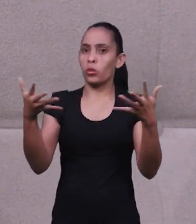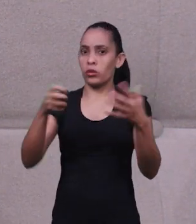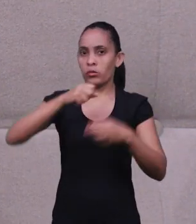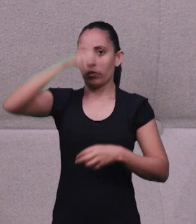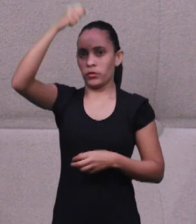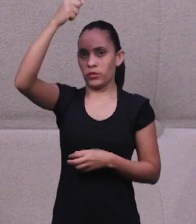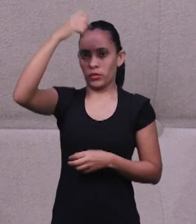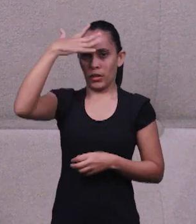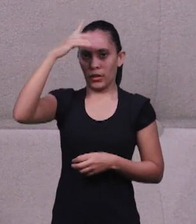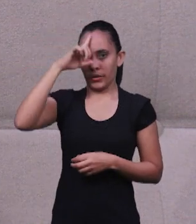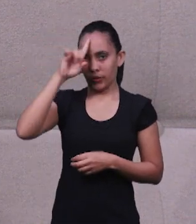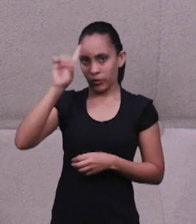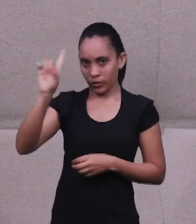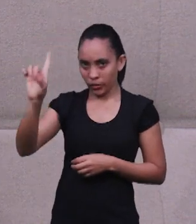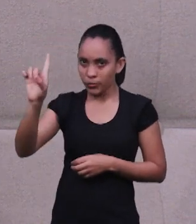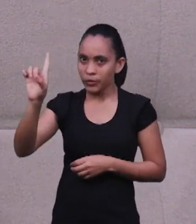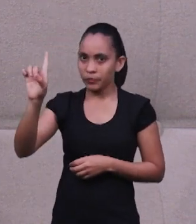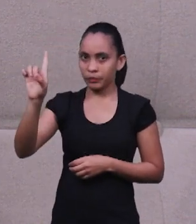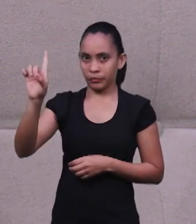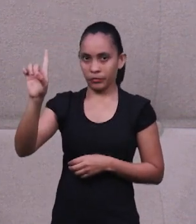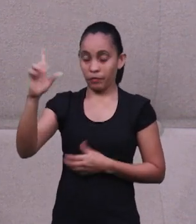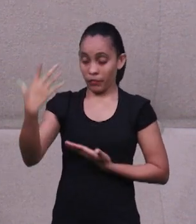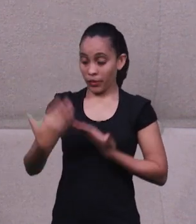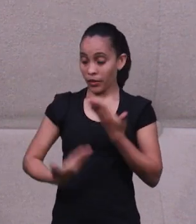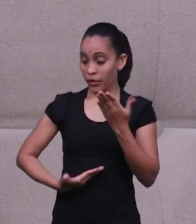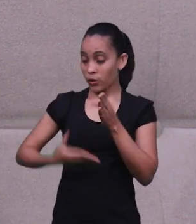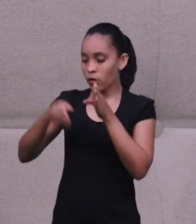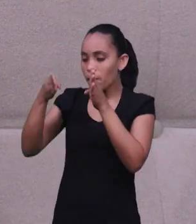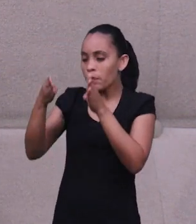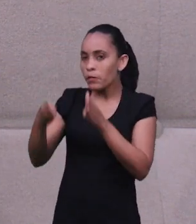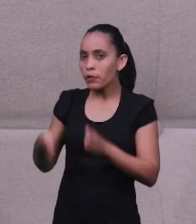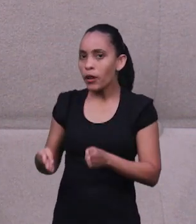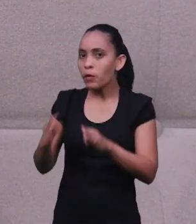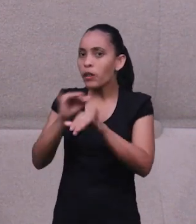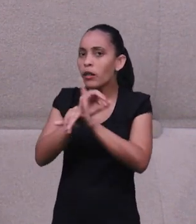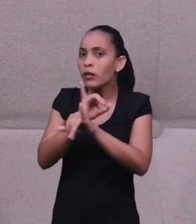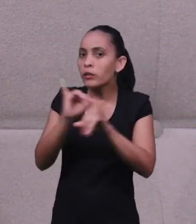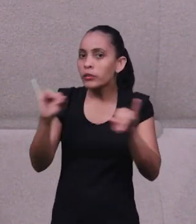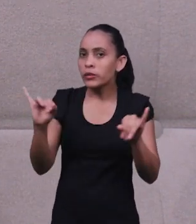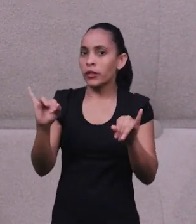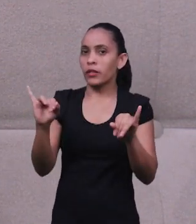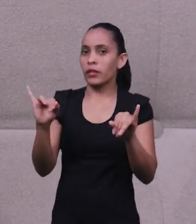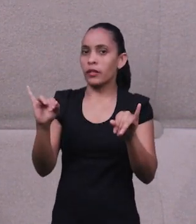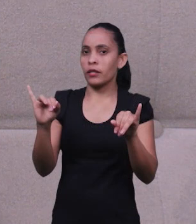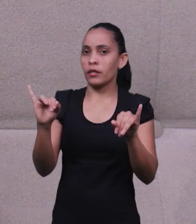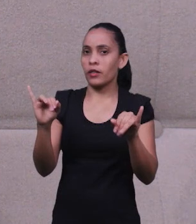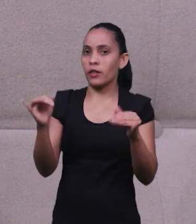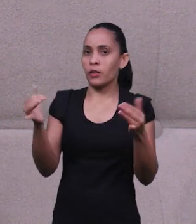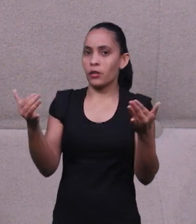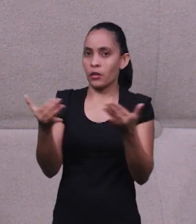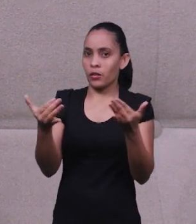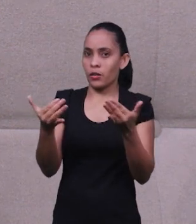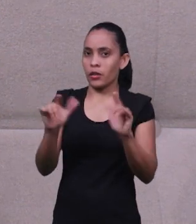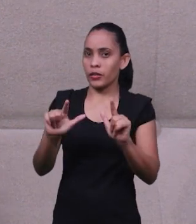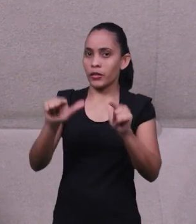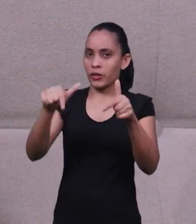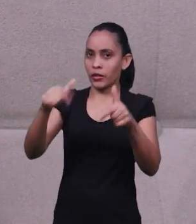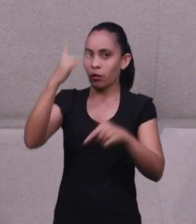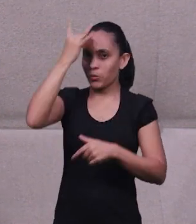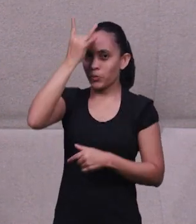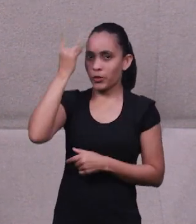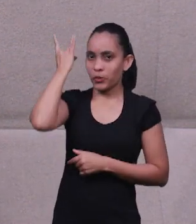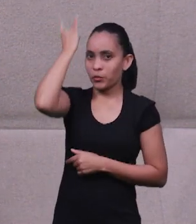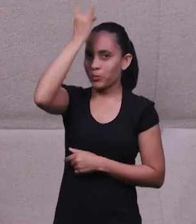Dieu. L'Église fidèle proclame les actes que le